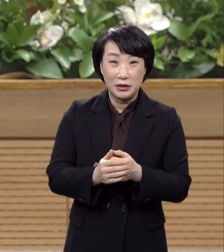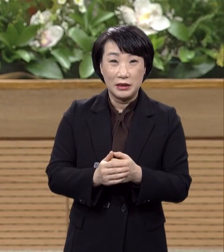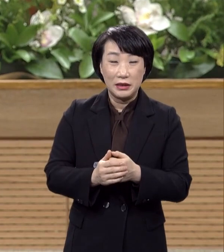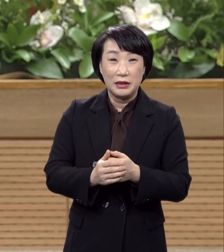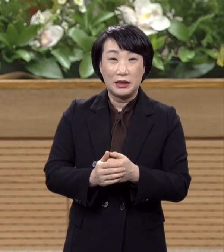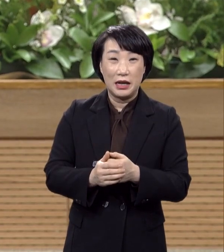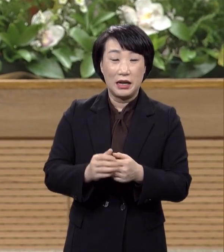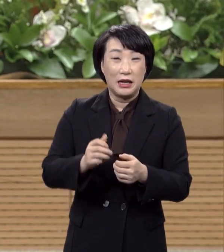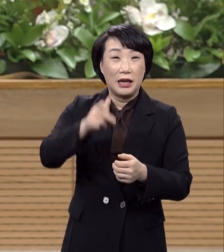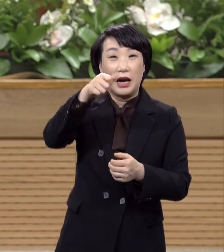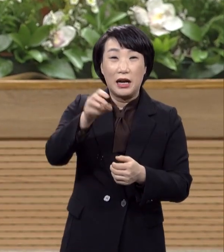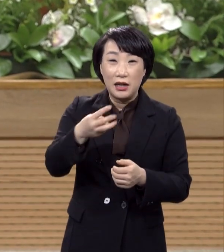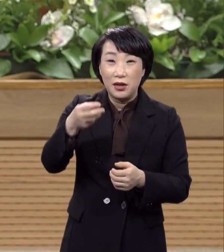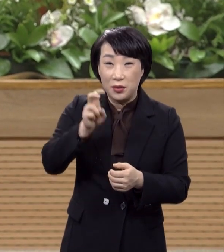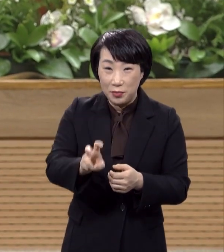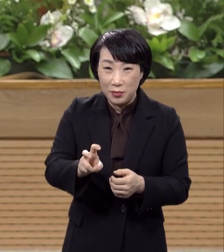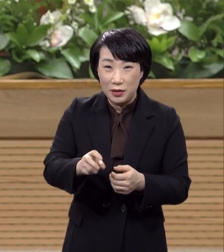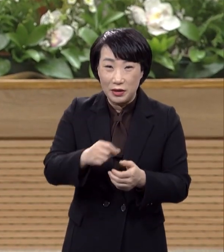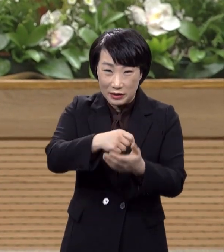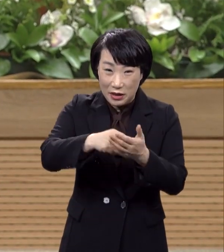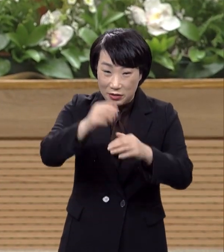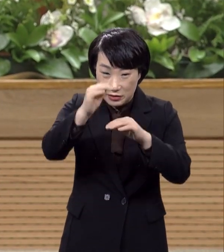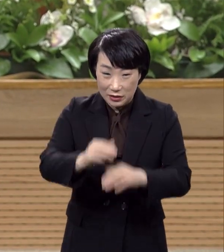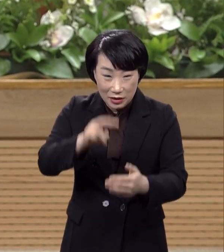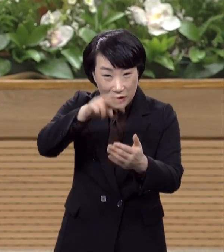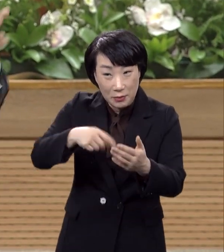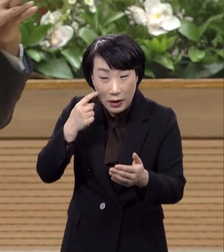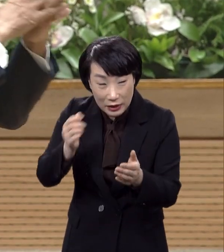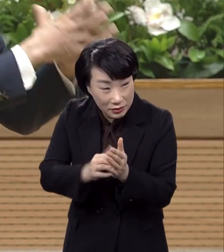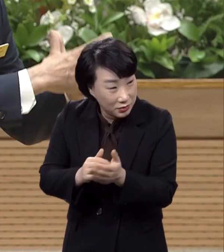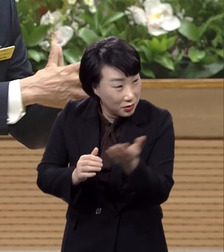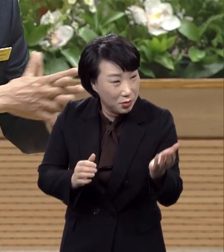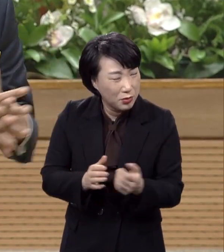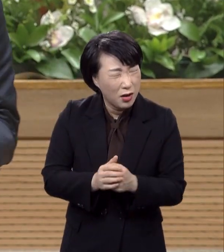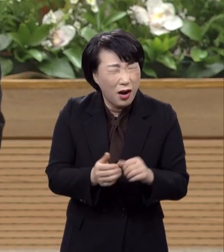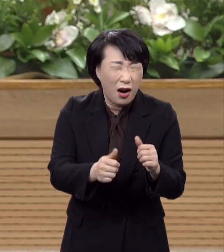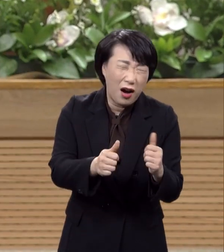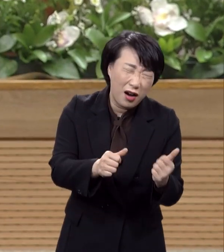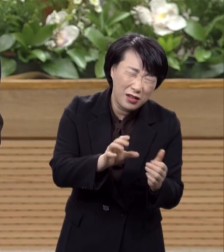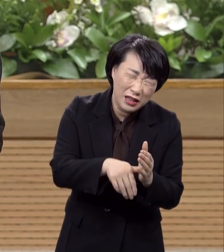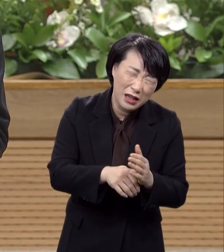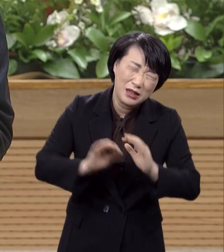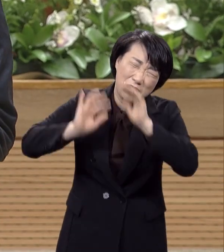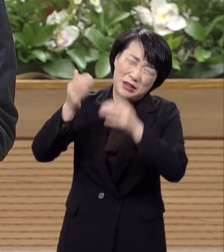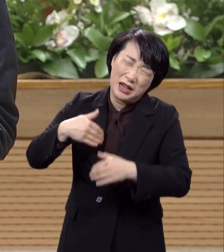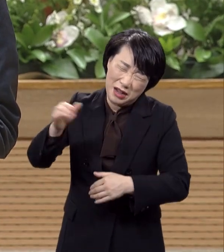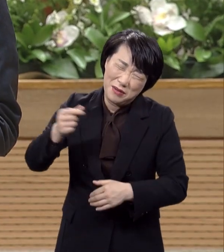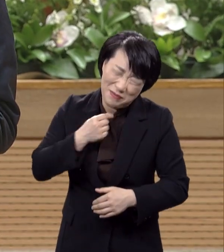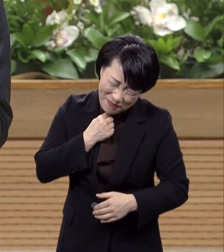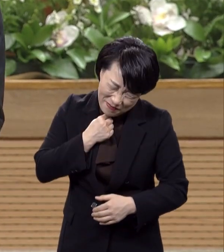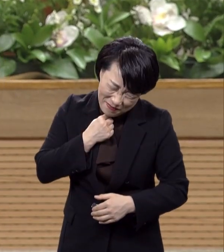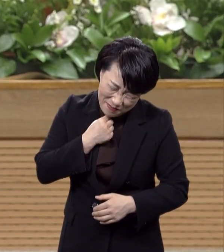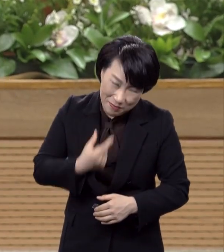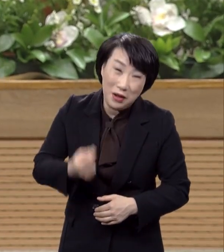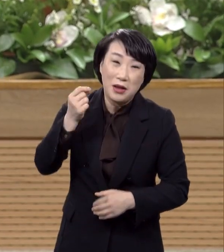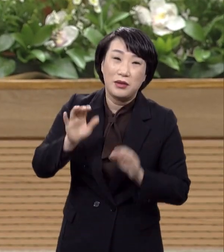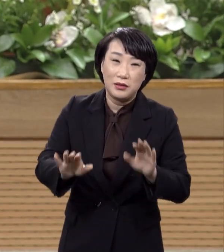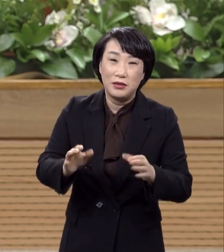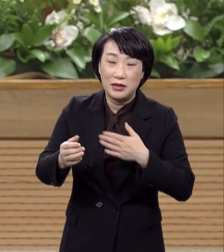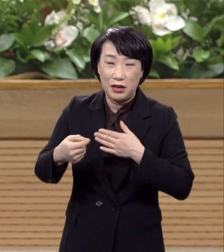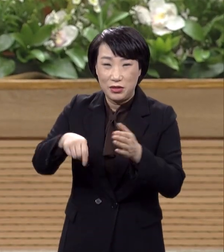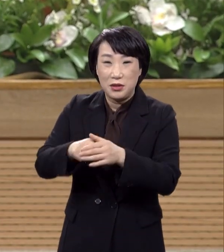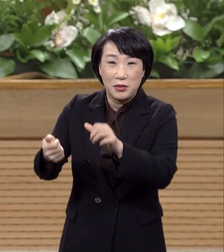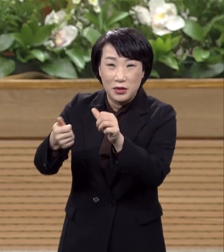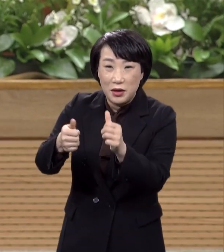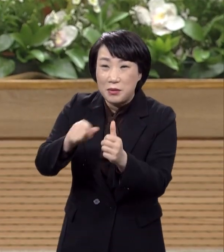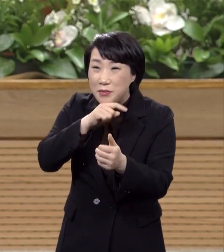때는 정말로 천국에 가고 싶었습니다. 그리고 나 위에 피 흘려서 나를 구원하신 우리 주님을 진짜 뵙고